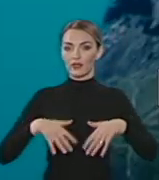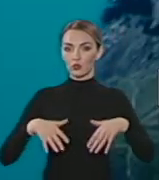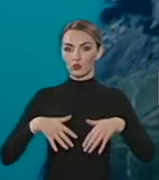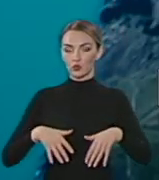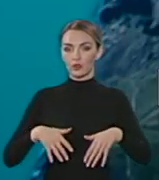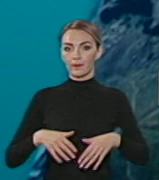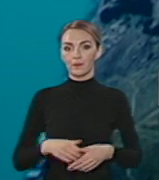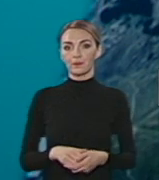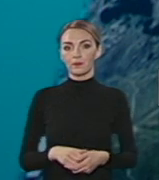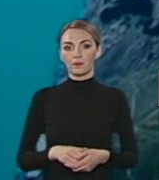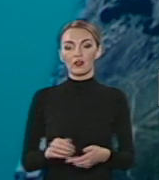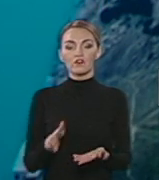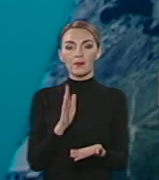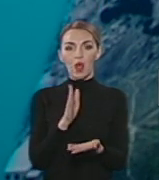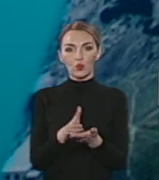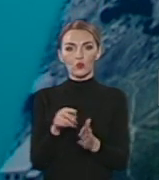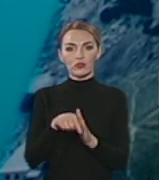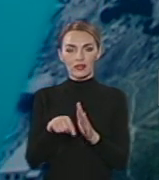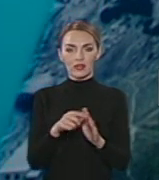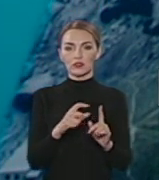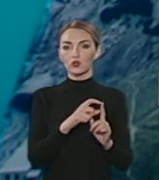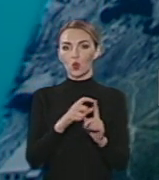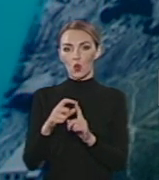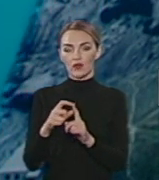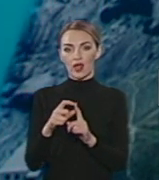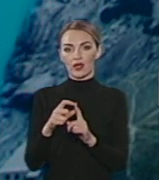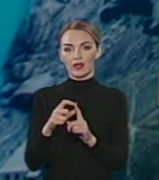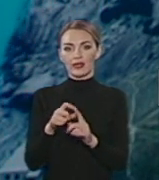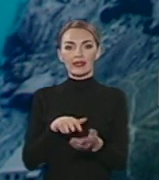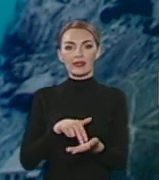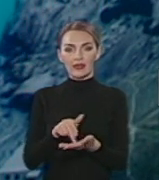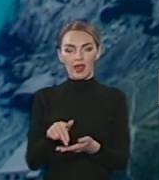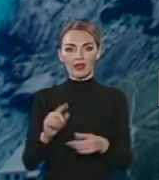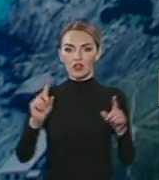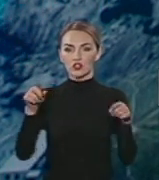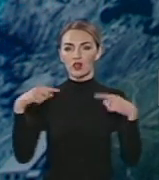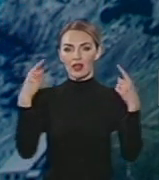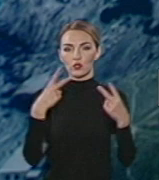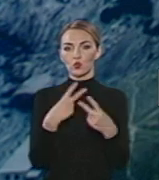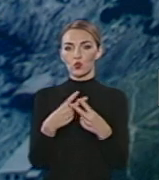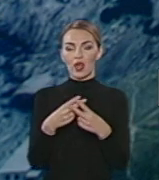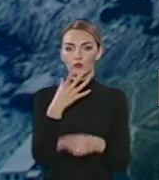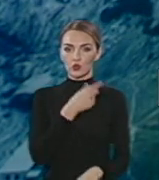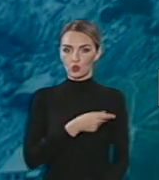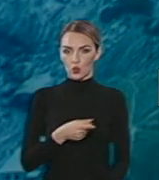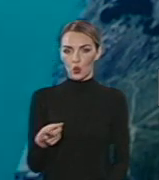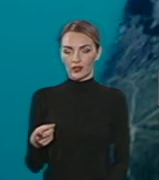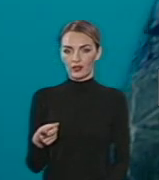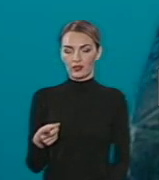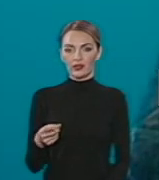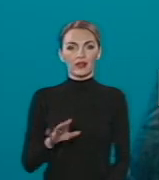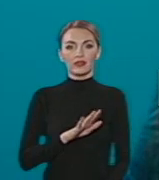ну, в прямому сенсі цього слова, йде просто на шалені тюремні строки,